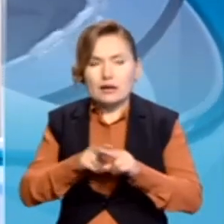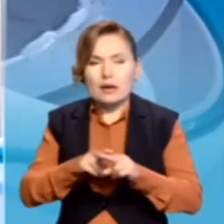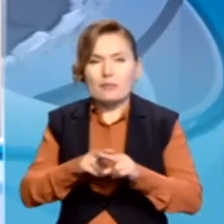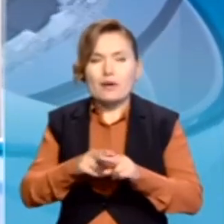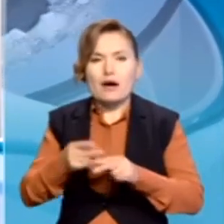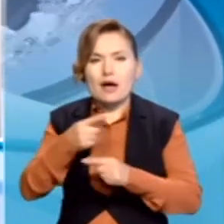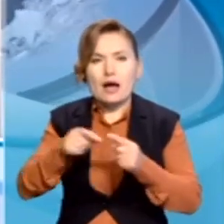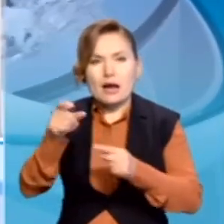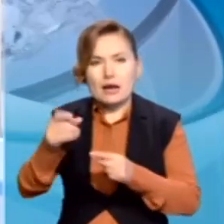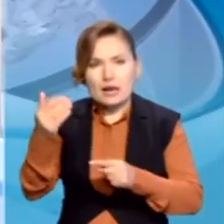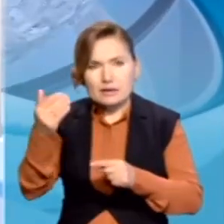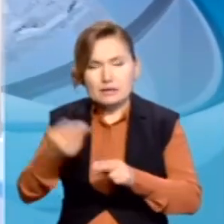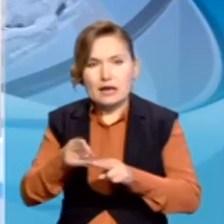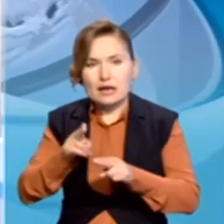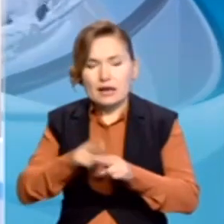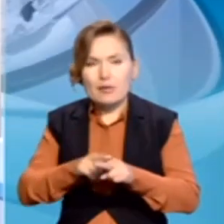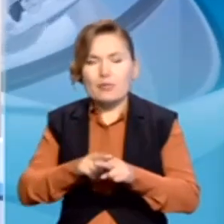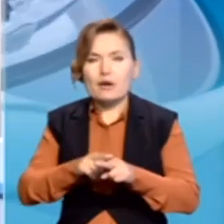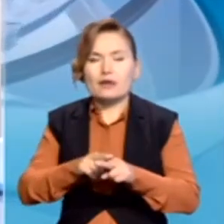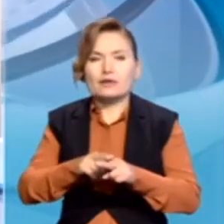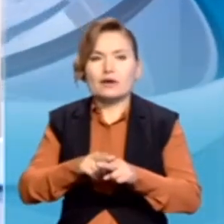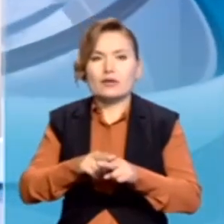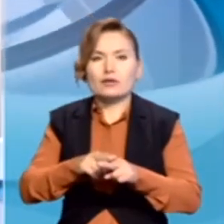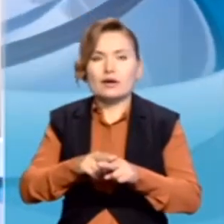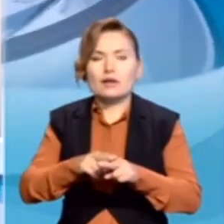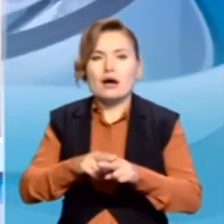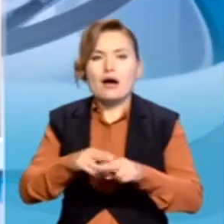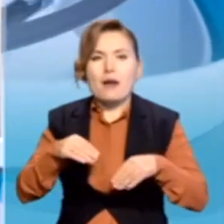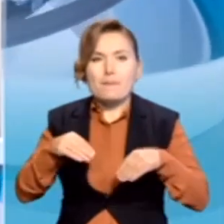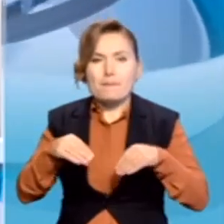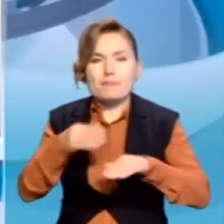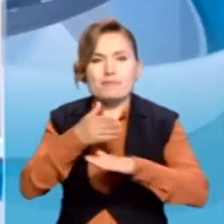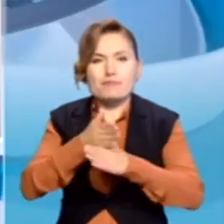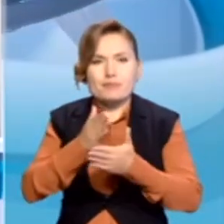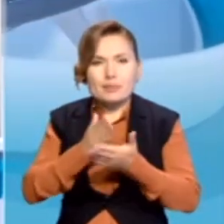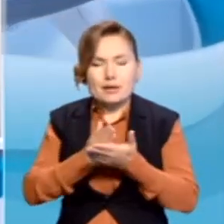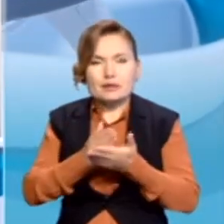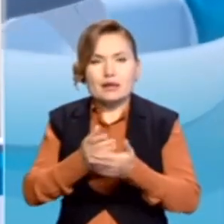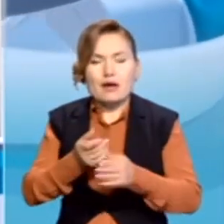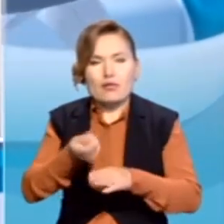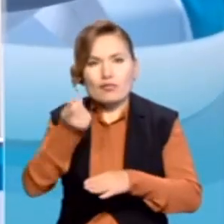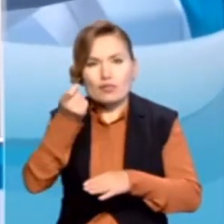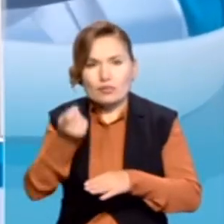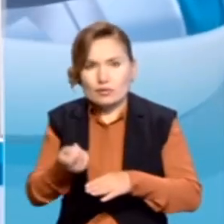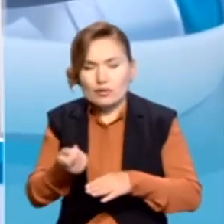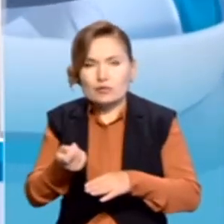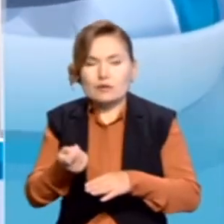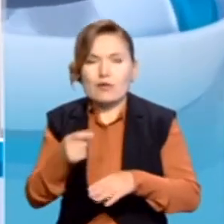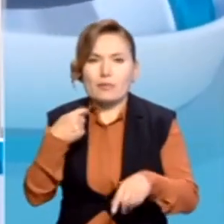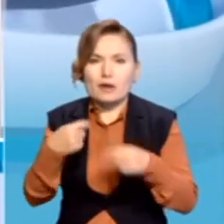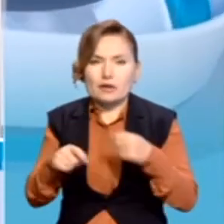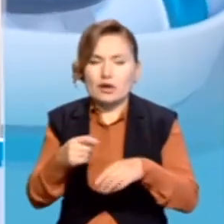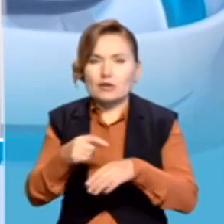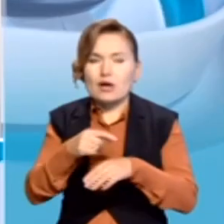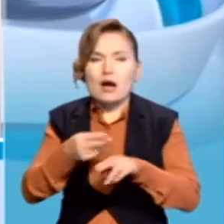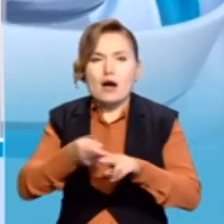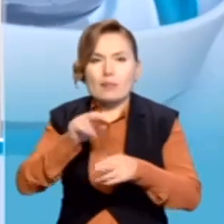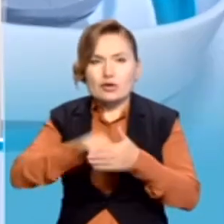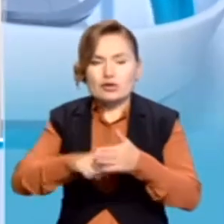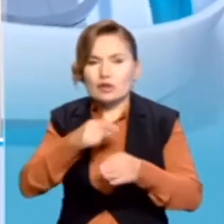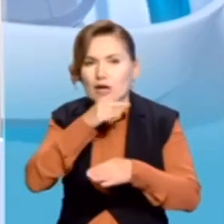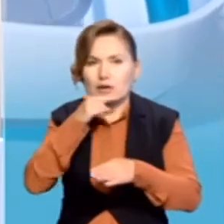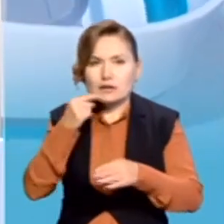кәсіпкерлер бидайын да салады, картобын да салады да, біздің жағы Қазақстанның аумағына кіргізіп, арзан бағаға сатып